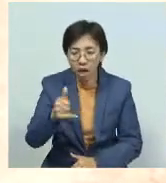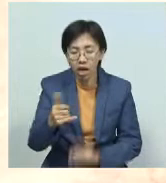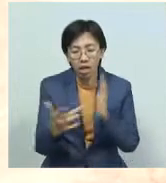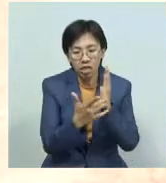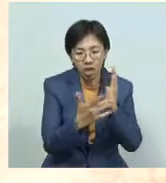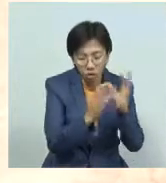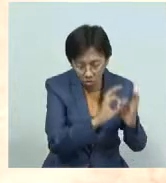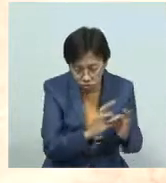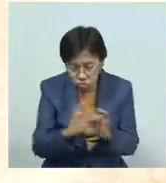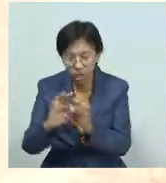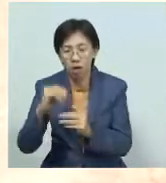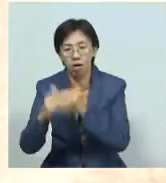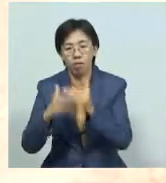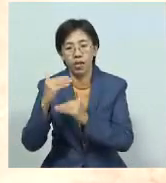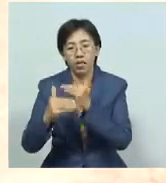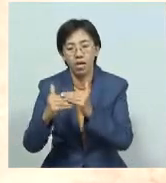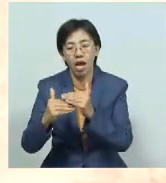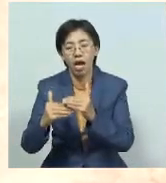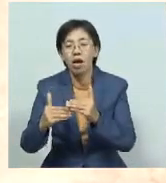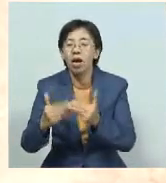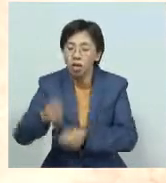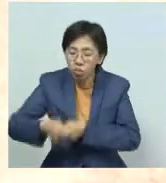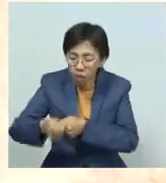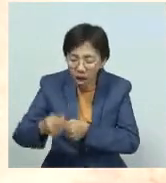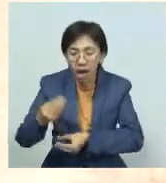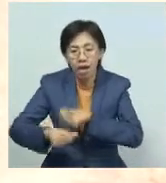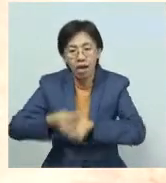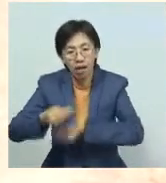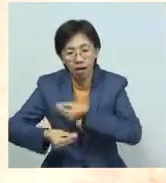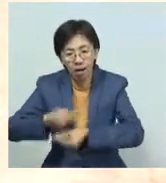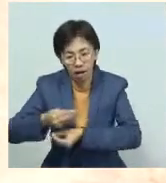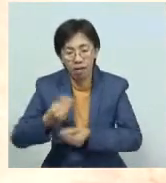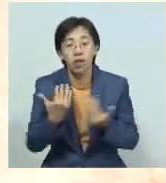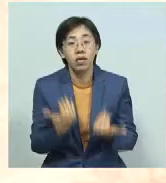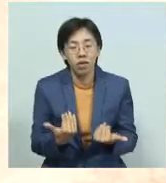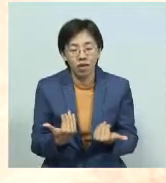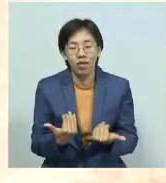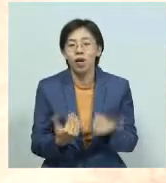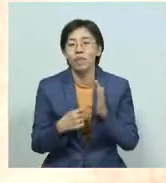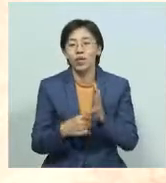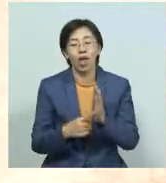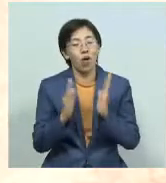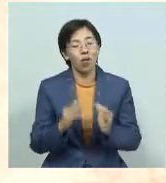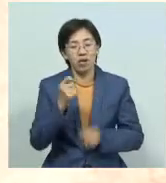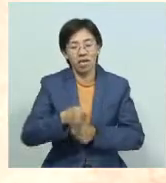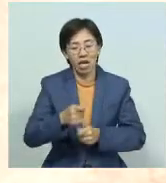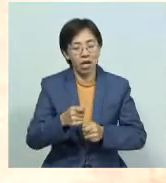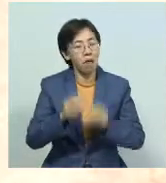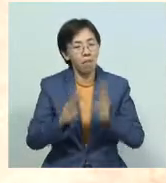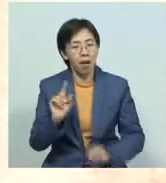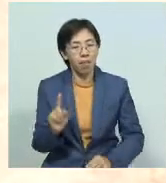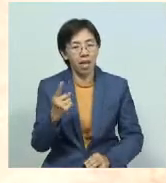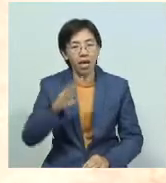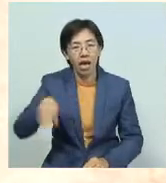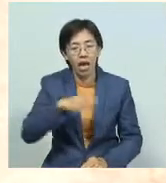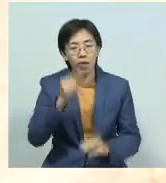ลยีเข้ามาพัฒนาในเรื่องของการผลิตแล้วก็จำหน่ายสินค้าจนวันนี้ค่ะกลายเป็นยังสมาร์ทฟาร์มเมอร์เต็มรูปแบบเดี๋ยวไปทำความ